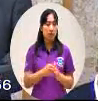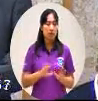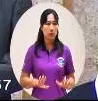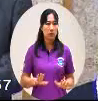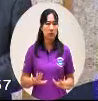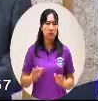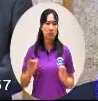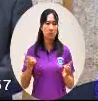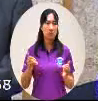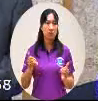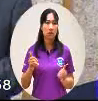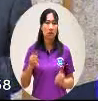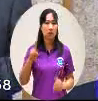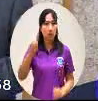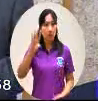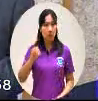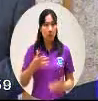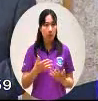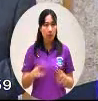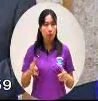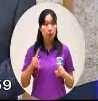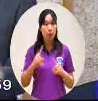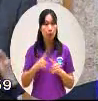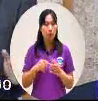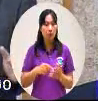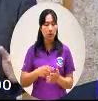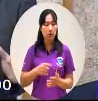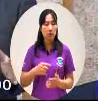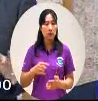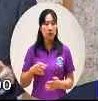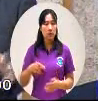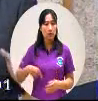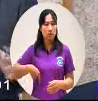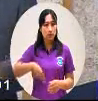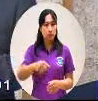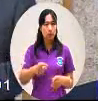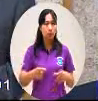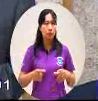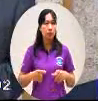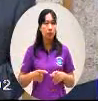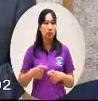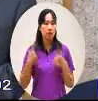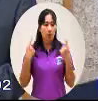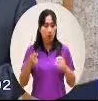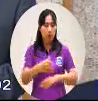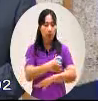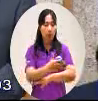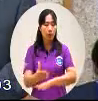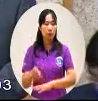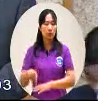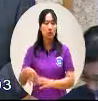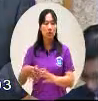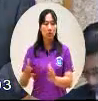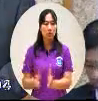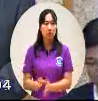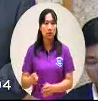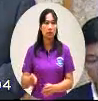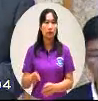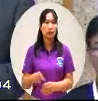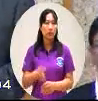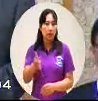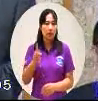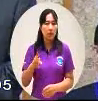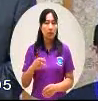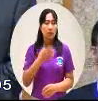有10,000多人次哈进入我们这个原乡区块了。那以后我们想把这个人次哈能够再扩大，好，那这样子用旅游来带